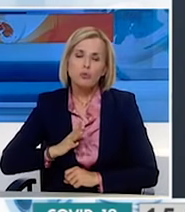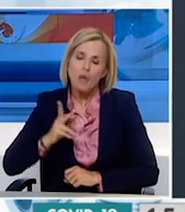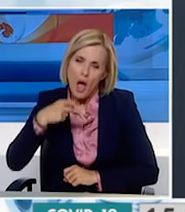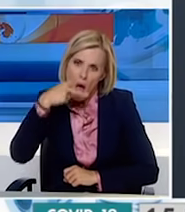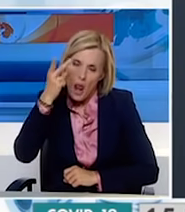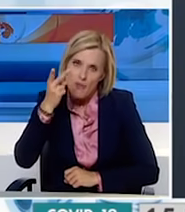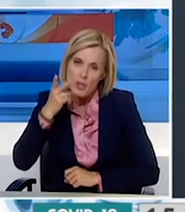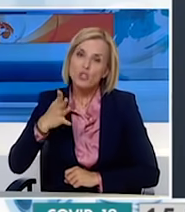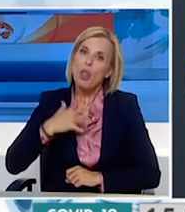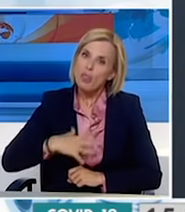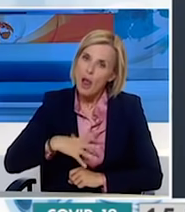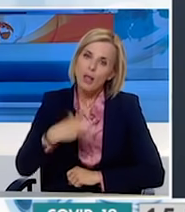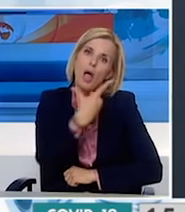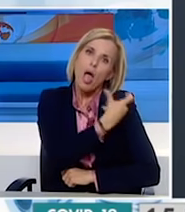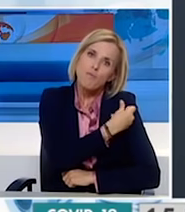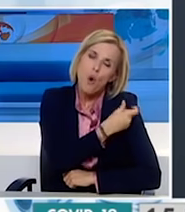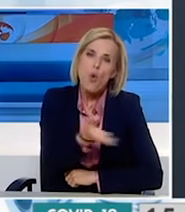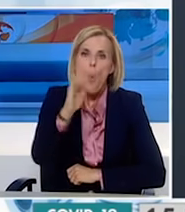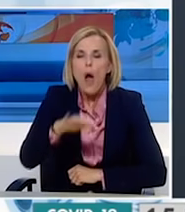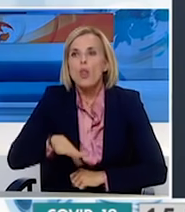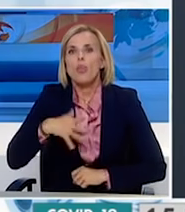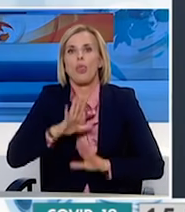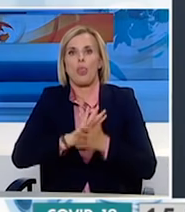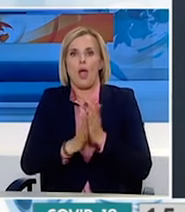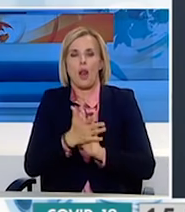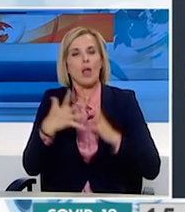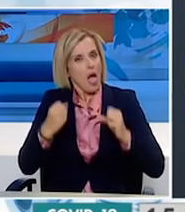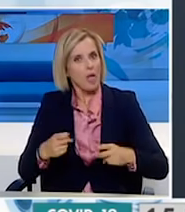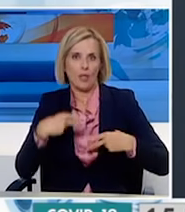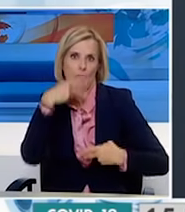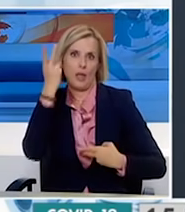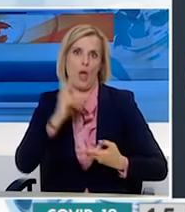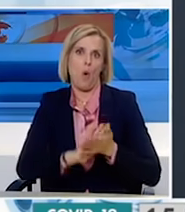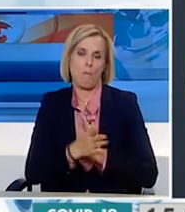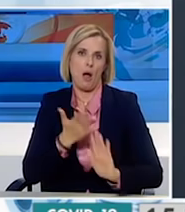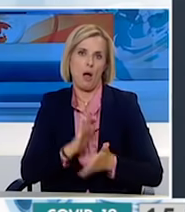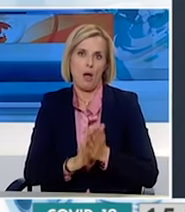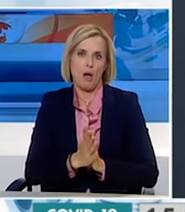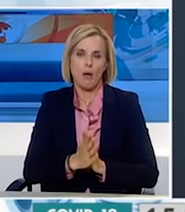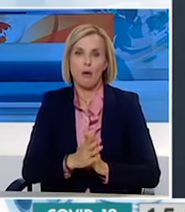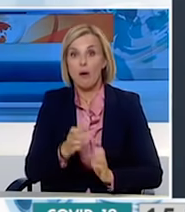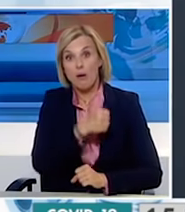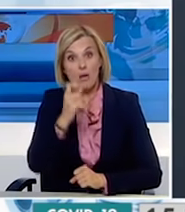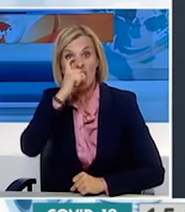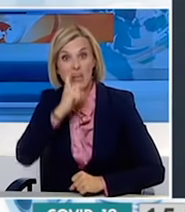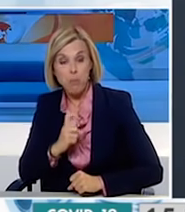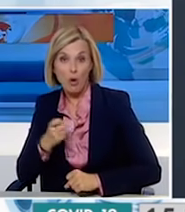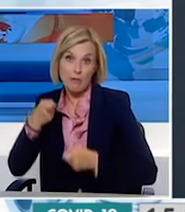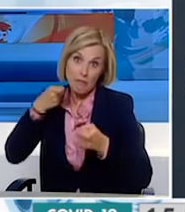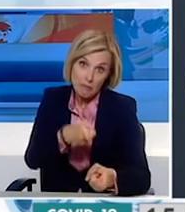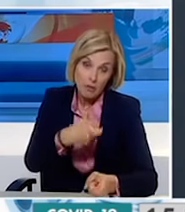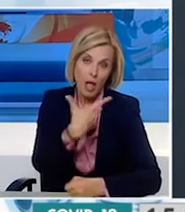του ατόμου, συνταγματικά δικαιώματα. Ένα θέμα της υποχρεωτικότητας πάντα συνοδεύεται και από ένα